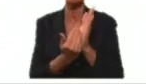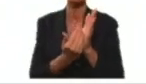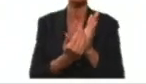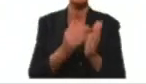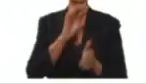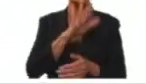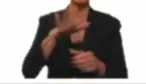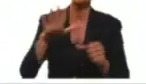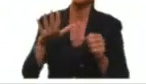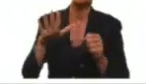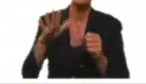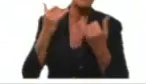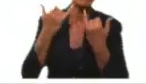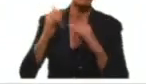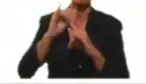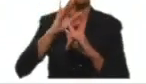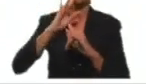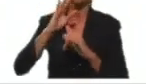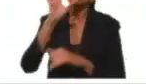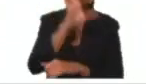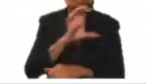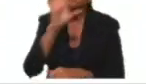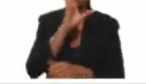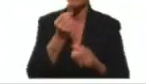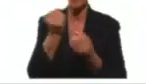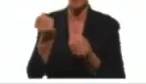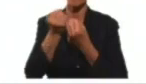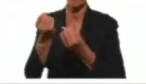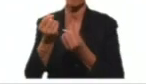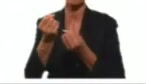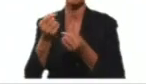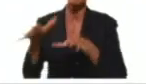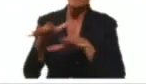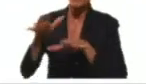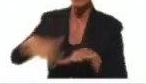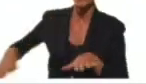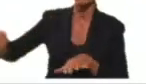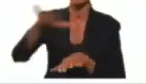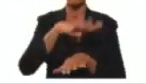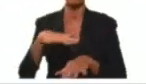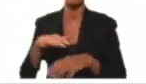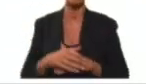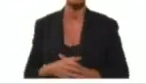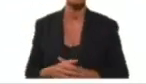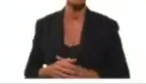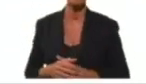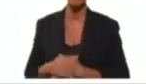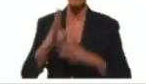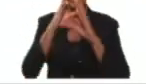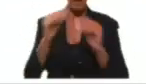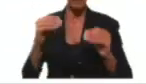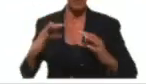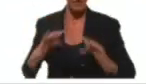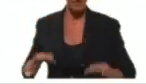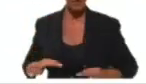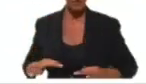ma zupełnie inaczej pozwolić nam spojrzeć na mobilność w ramach miejskich obszarów funkcjonalnych. Szanowni Państwo,